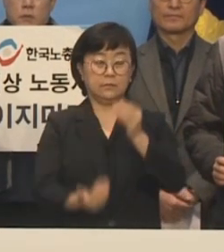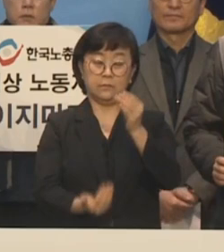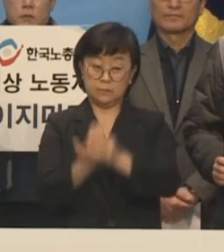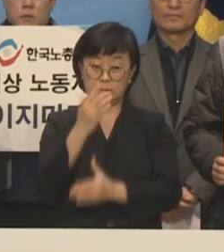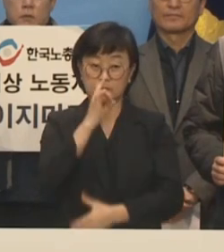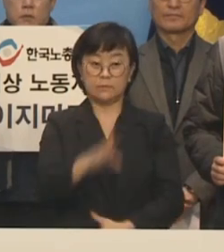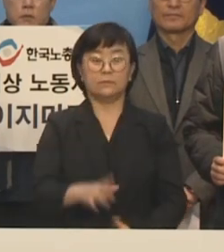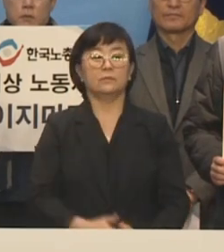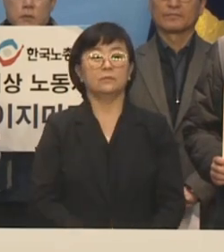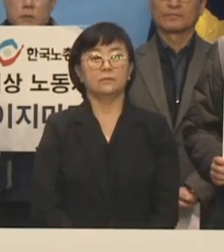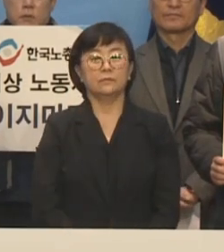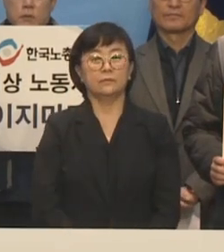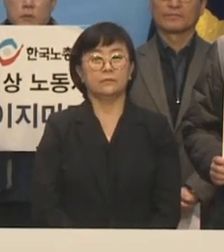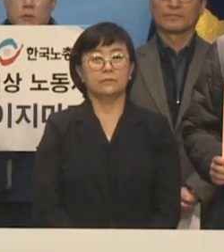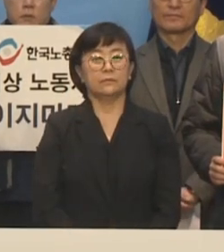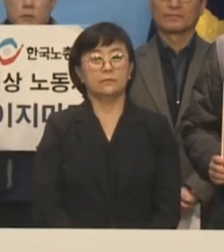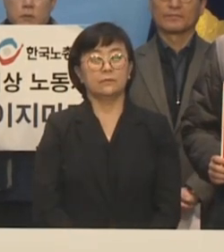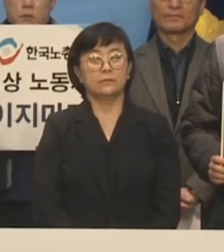안 되는 일입니다.